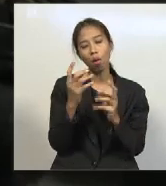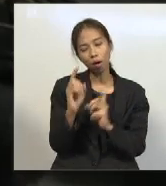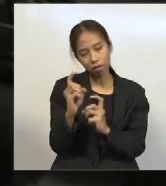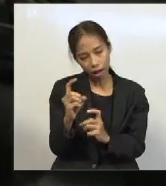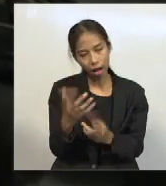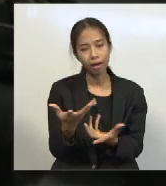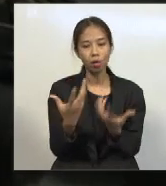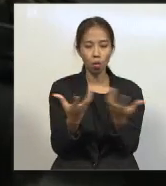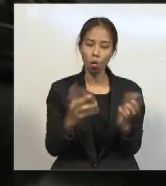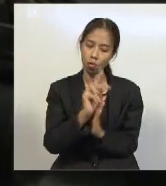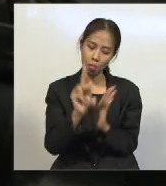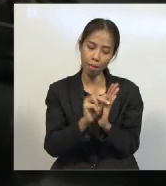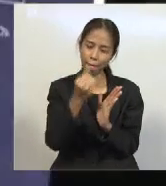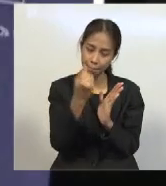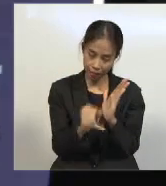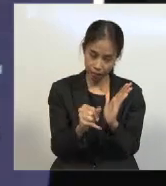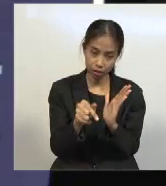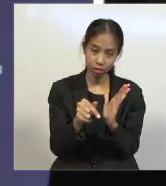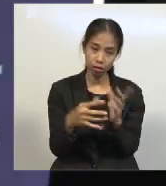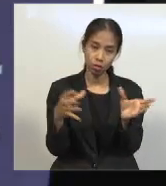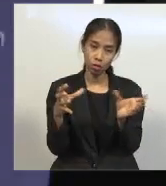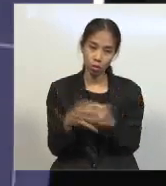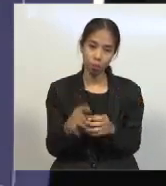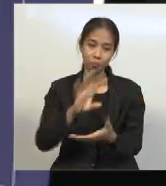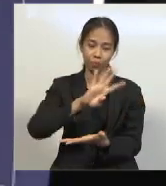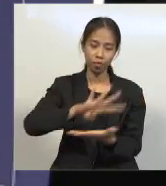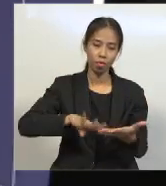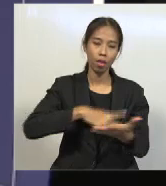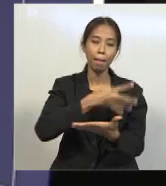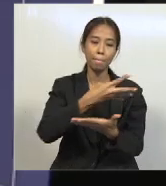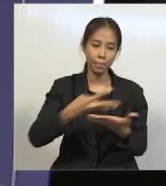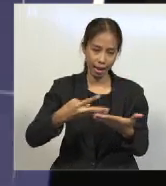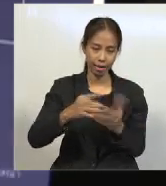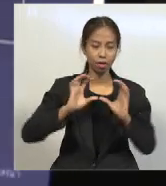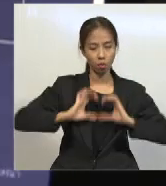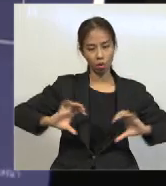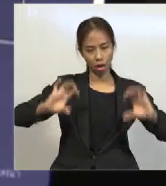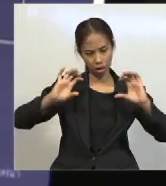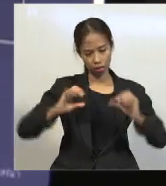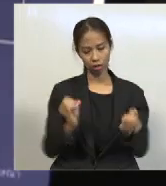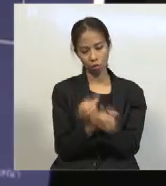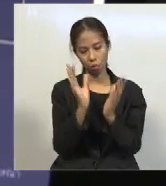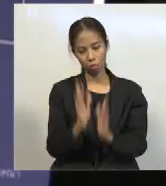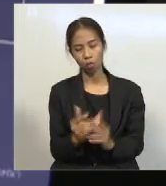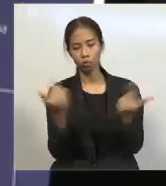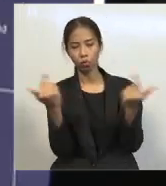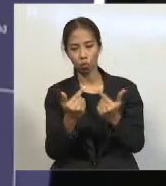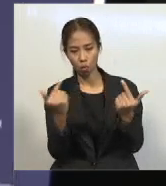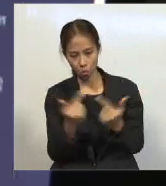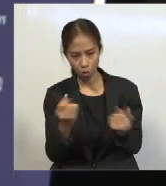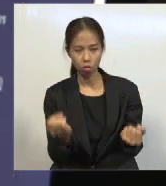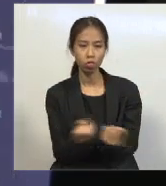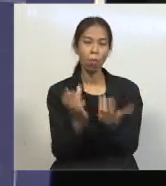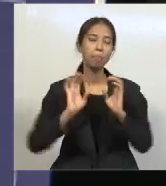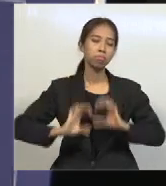ายสินค้าผิดกฎหมายและกลุ่มนโยบายรัฐบาลที่ส่งผลให้เกิดความแตกแยกเป็นภัยต่อความมั่นค